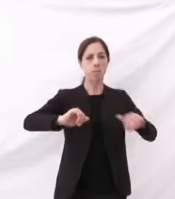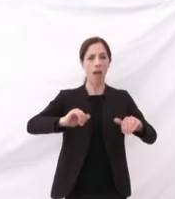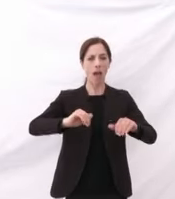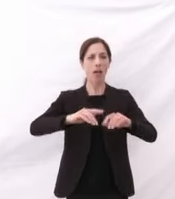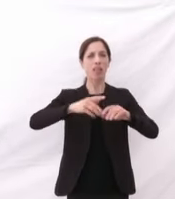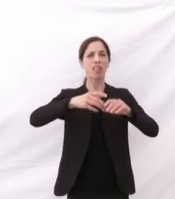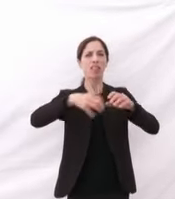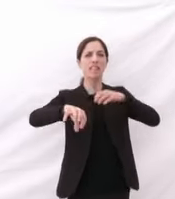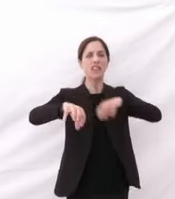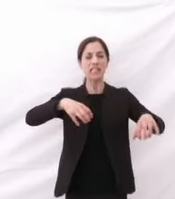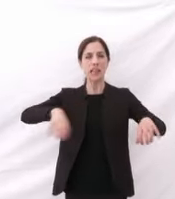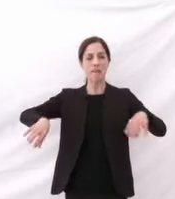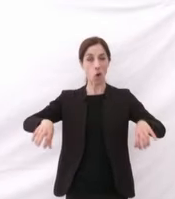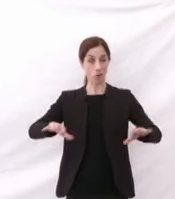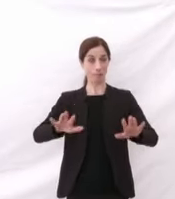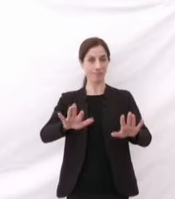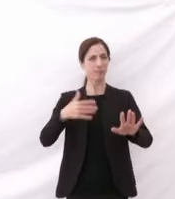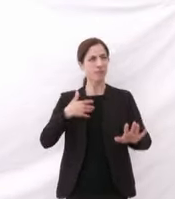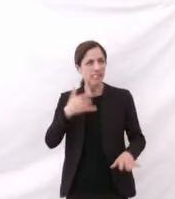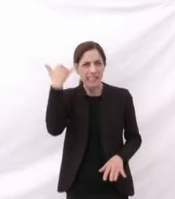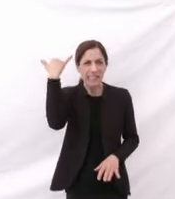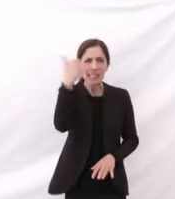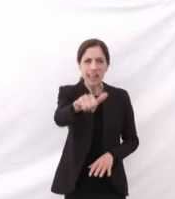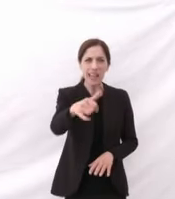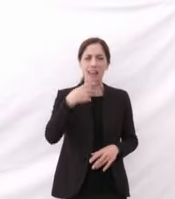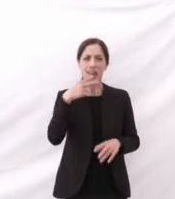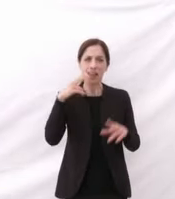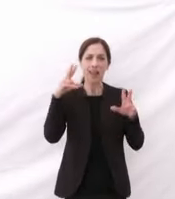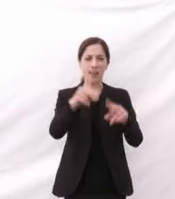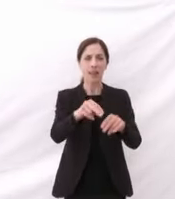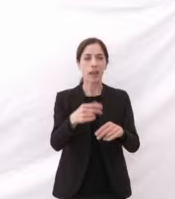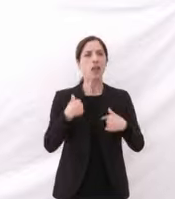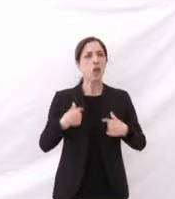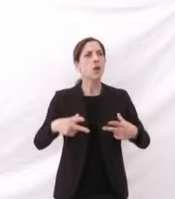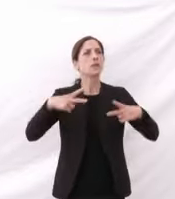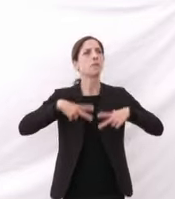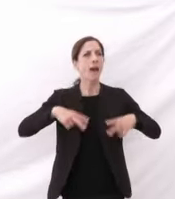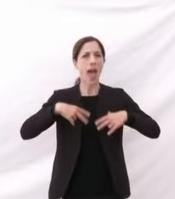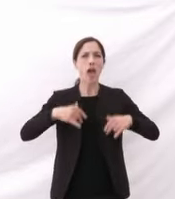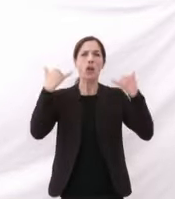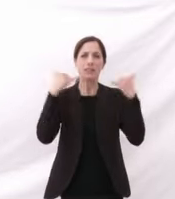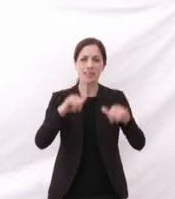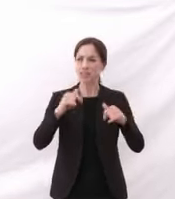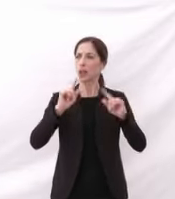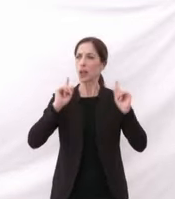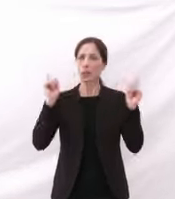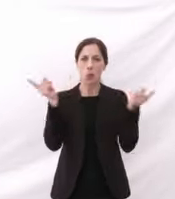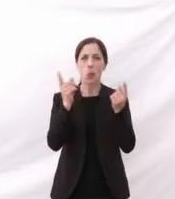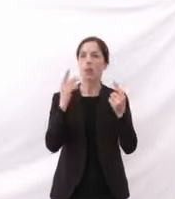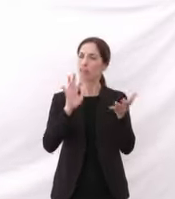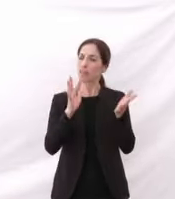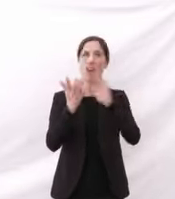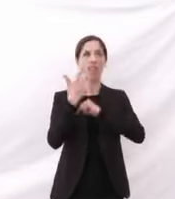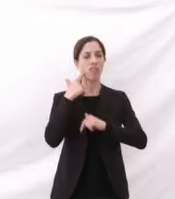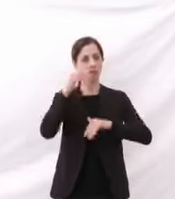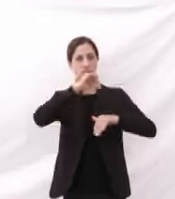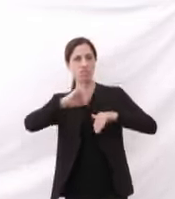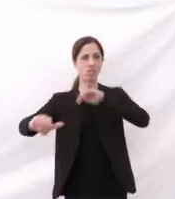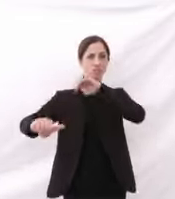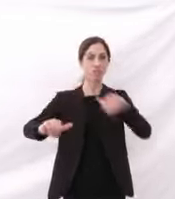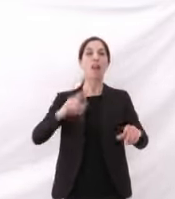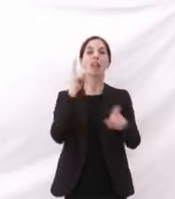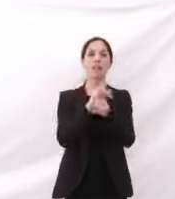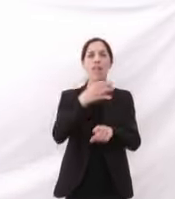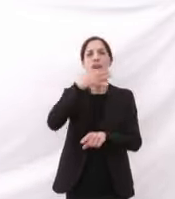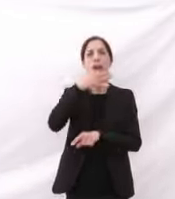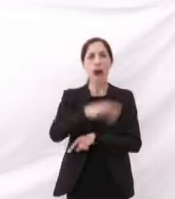divisivi, nel senso di sapere distinguere il bene dal male. Il bene dal